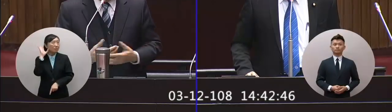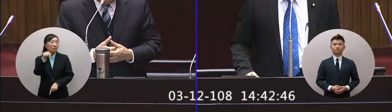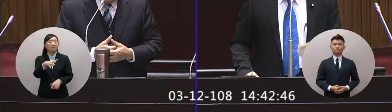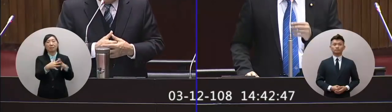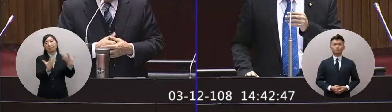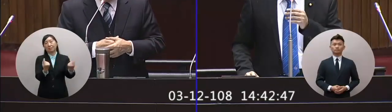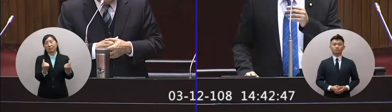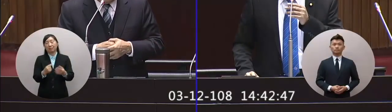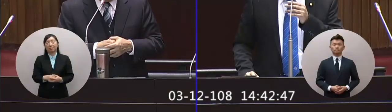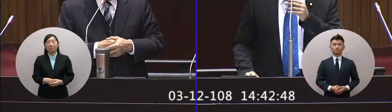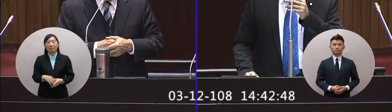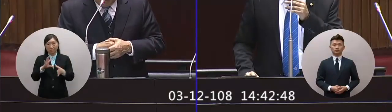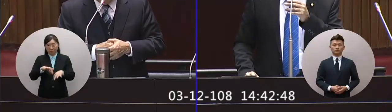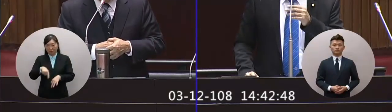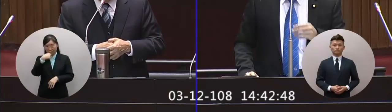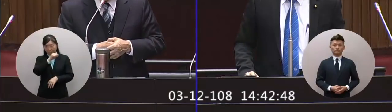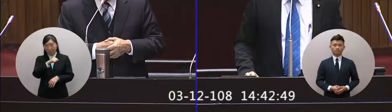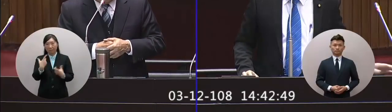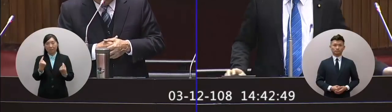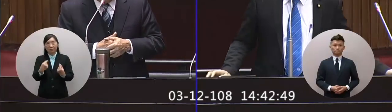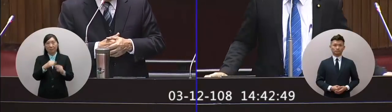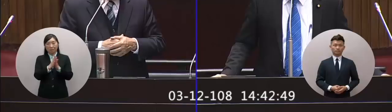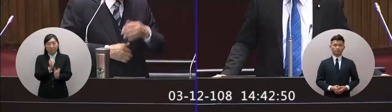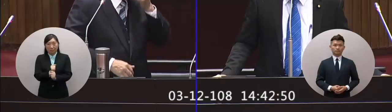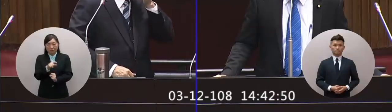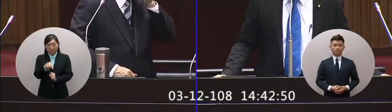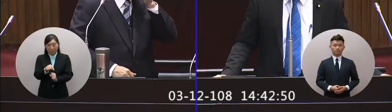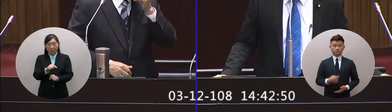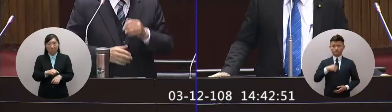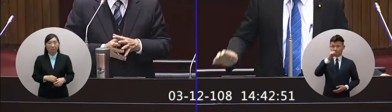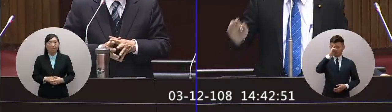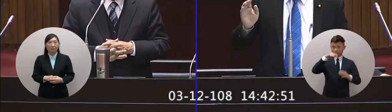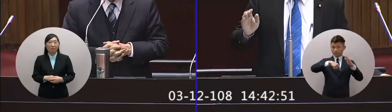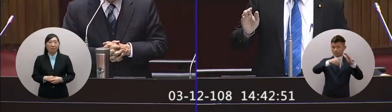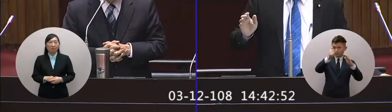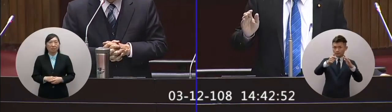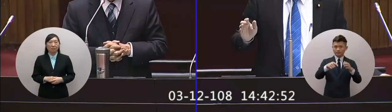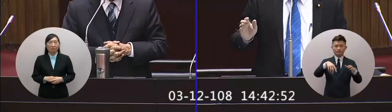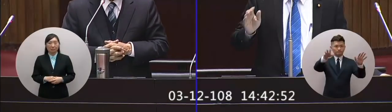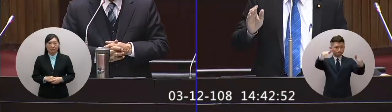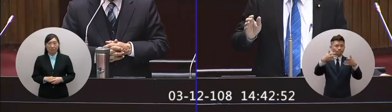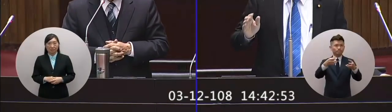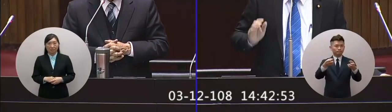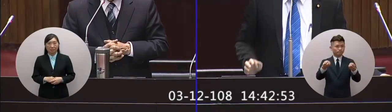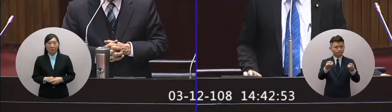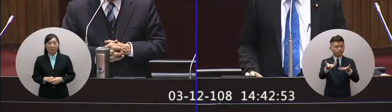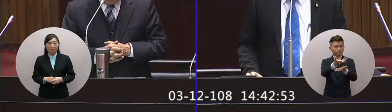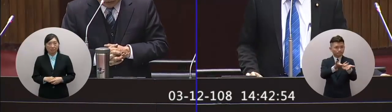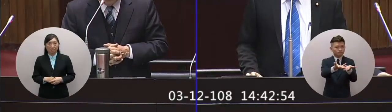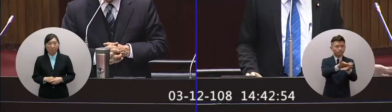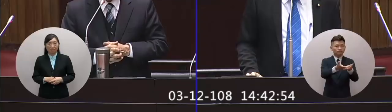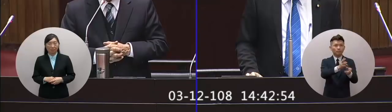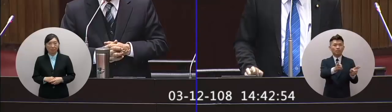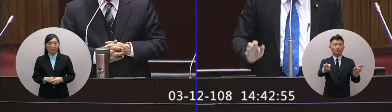样，所以台湾更要防堵。这种事， 我希望院长能够协调相关单位，一定要彻底执行